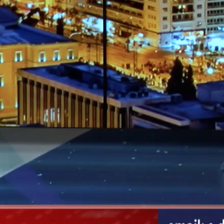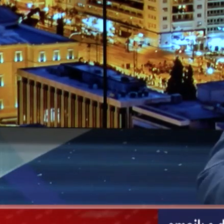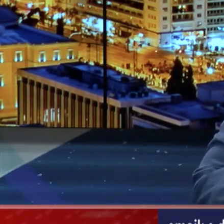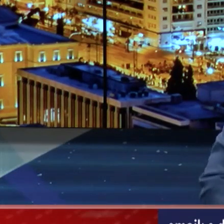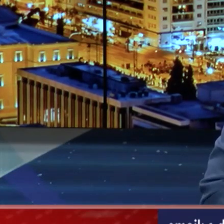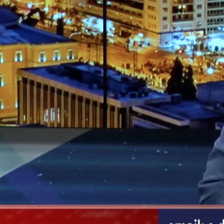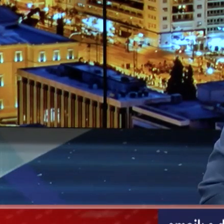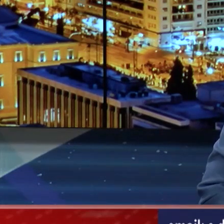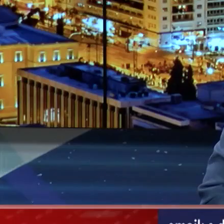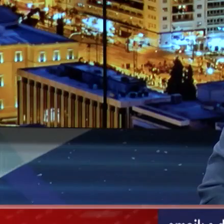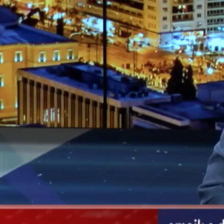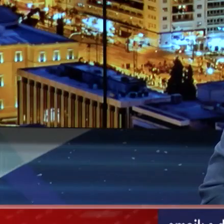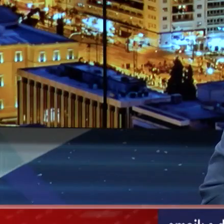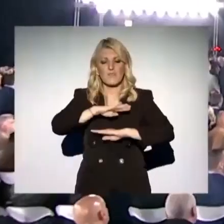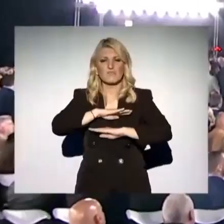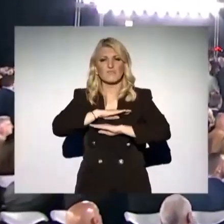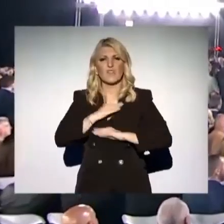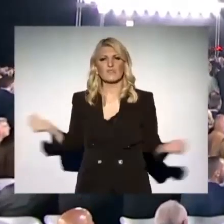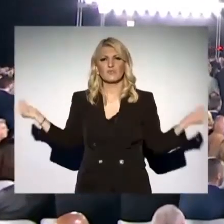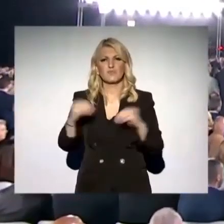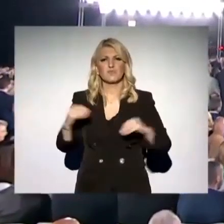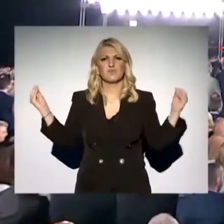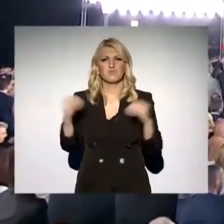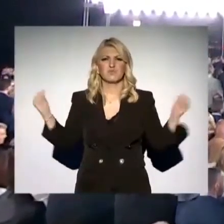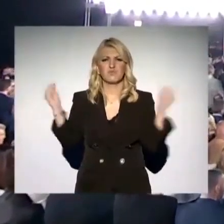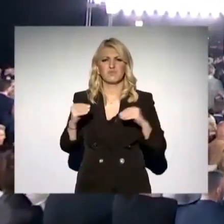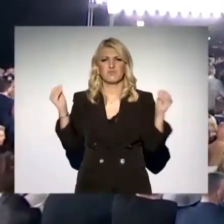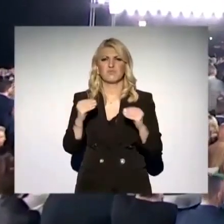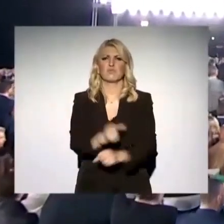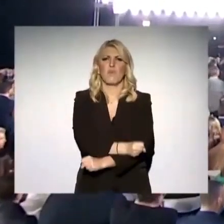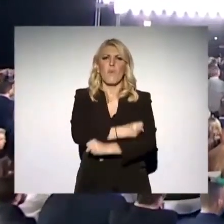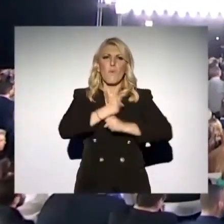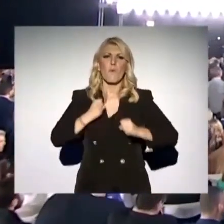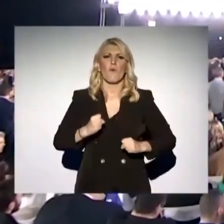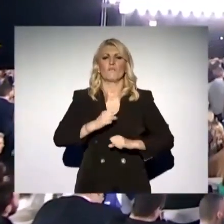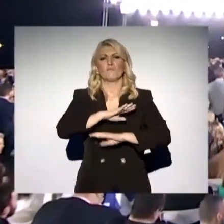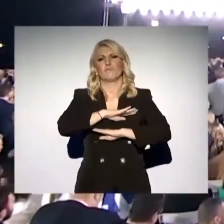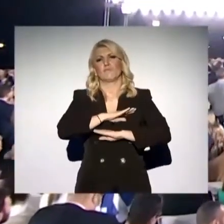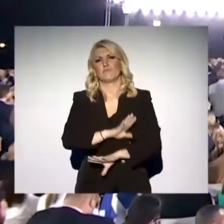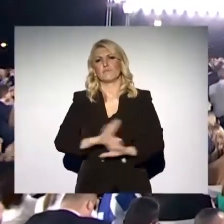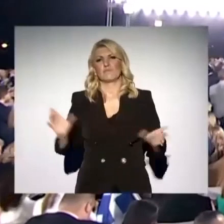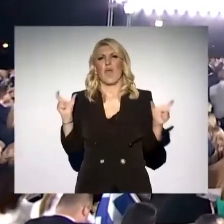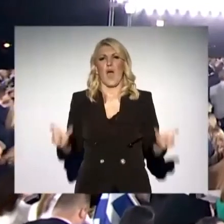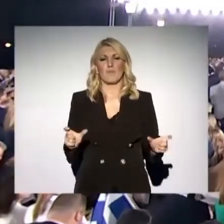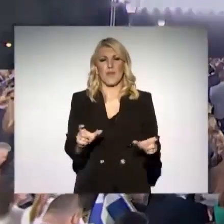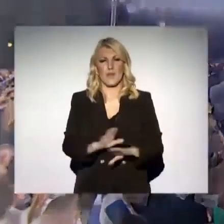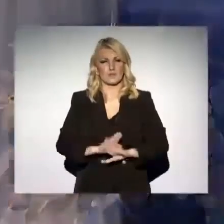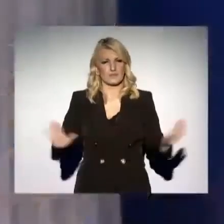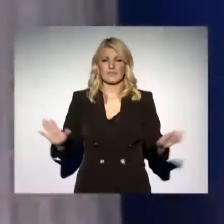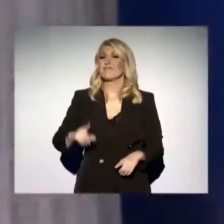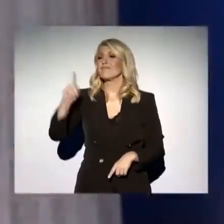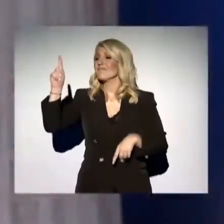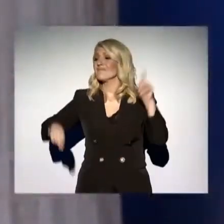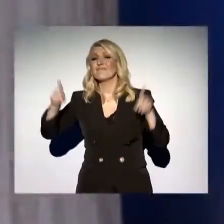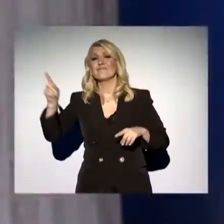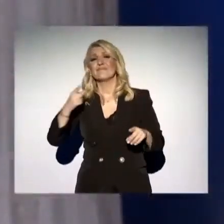Δημοκρατίας. Για πάμε να παρακολουθήσουμε, παρακαλώ. Στα κούφια λόγια κάποιων δήθεν πατριωτών, απαντάμε με